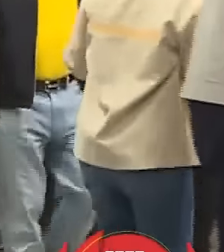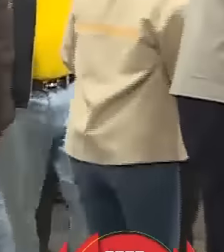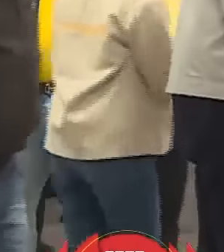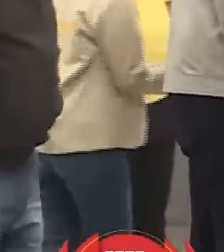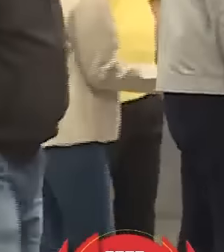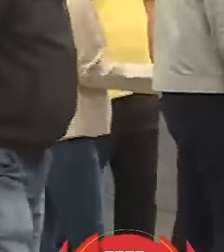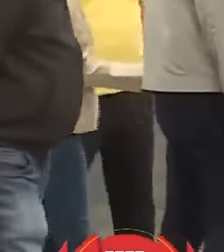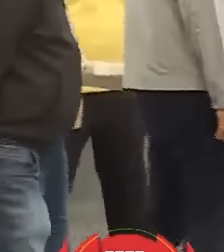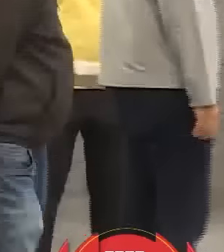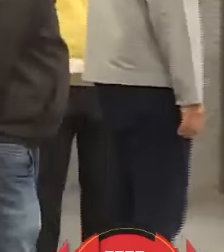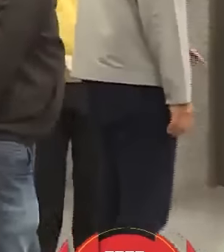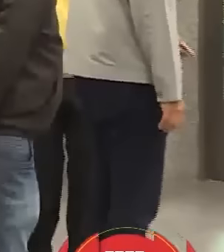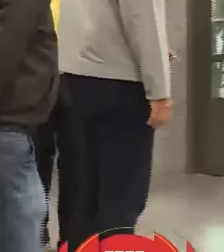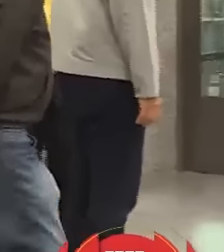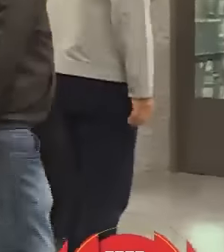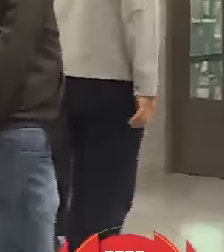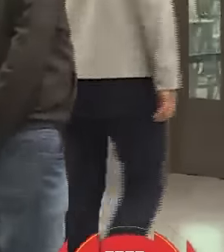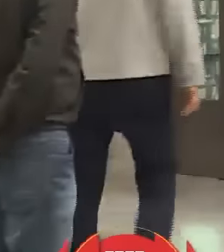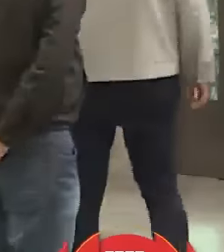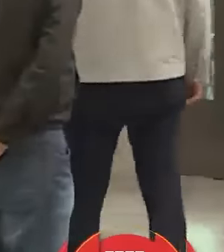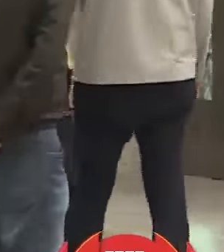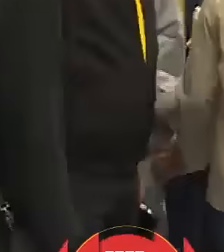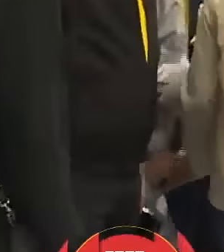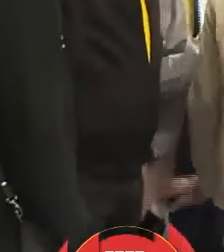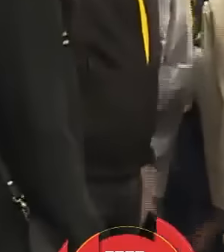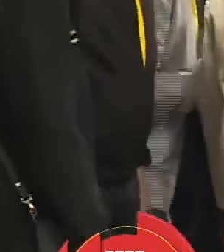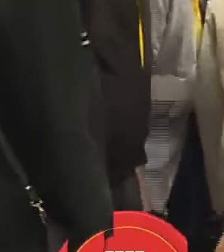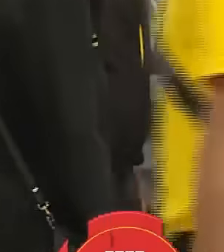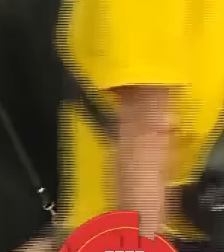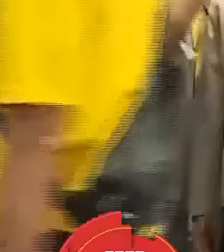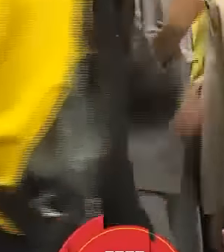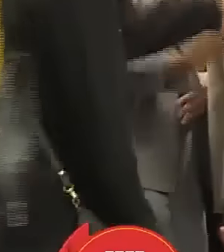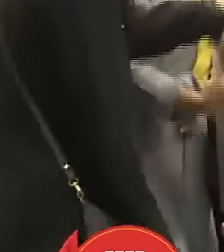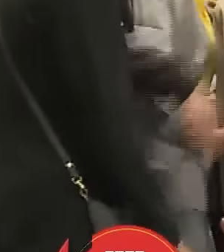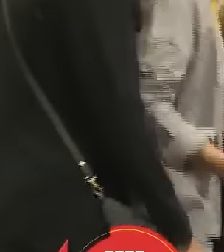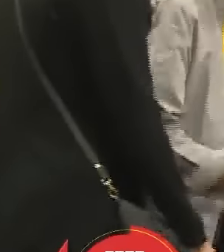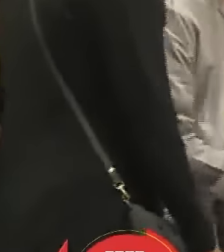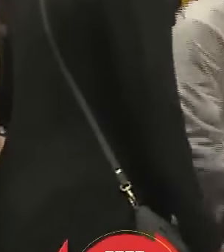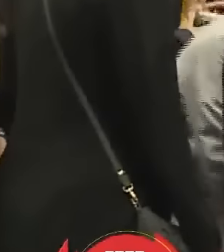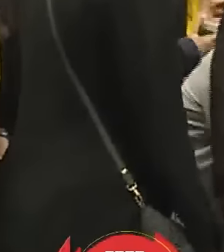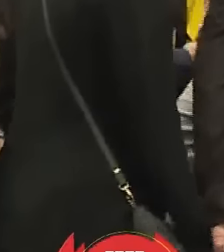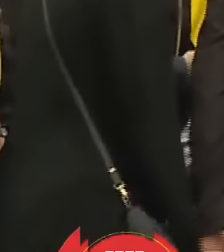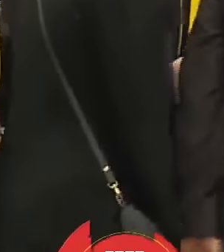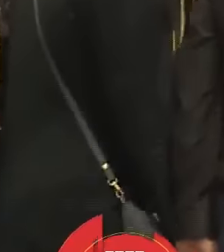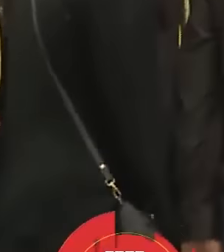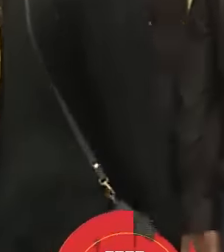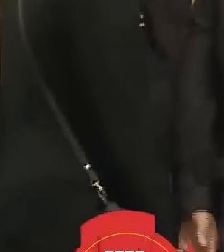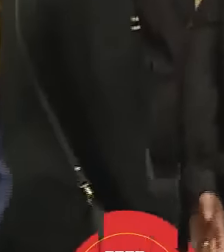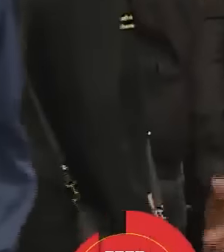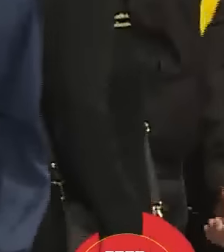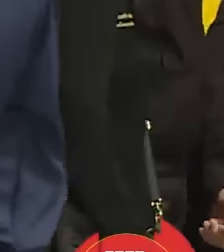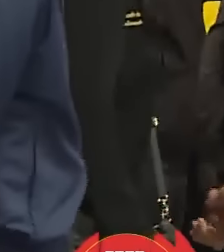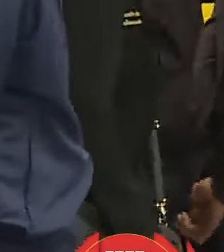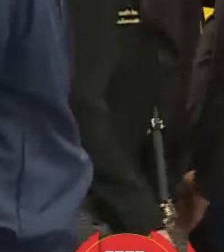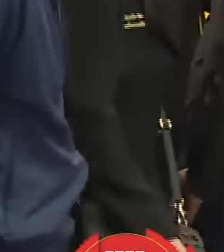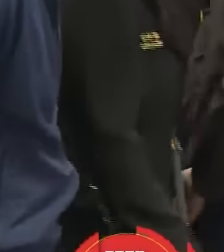ามบินถามว่าจะเปลี่ยนเป็นอะไรนายกบอกว่าอาจจะมีการพิจารณาเปลี่ยนชื่อสนามบินเป็นสนามบินเพชรหัวหินค่ะหลายค